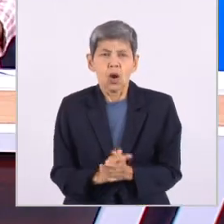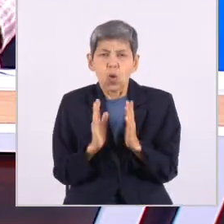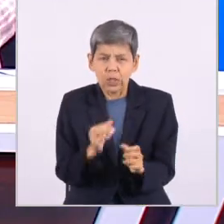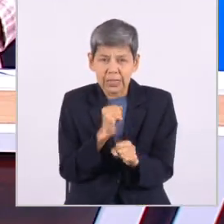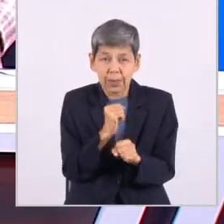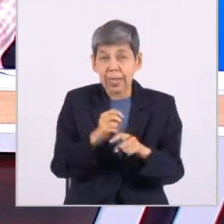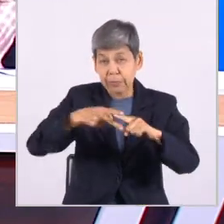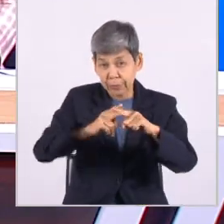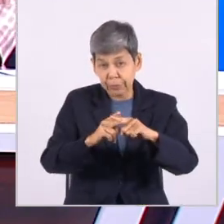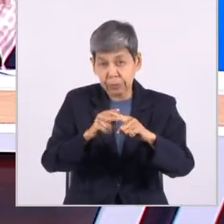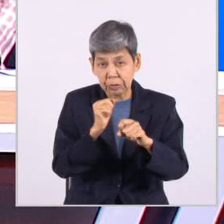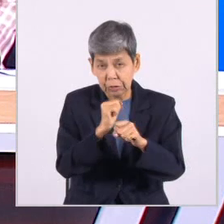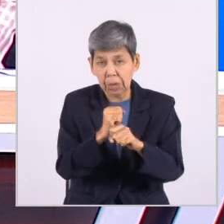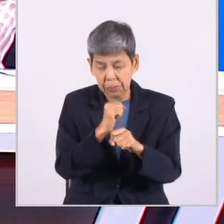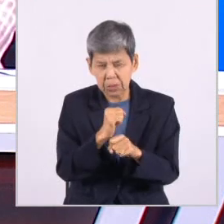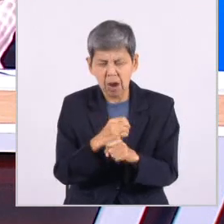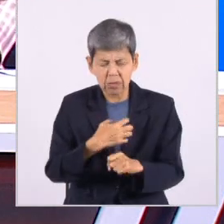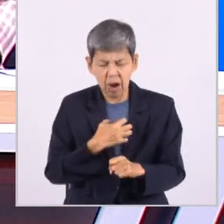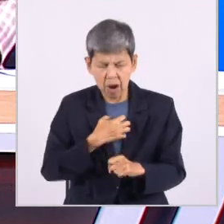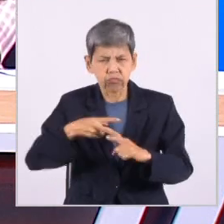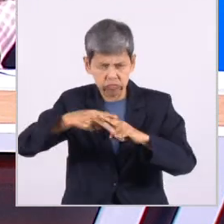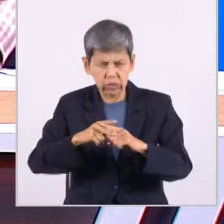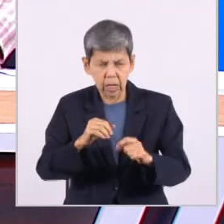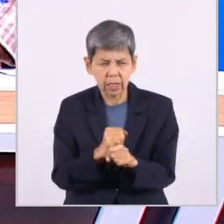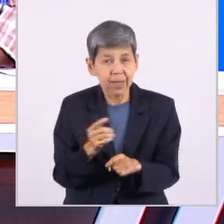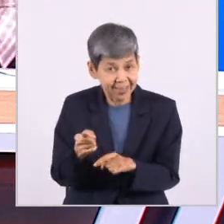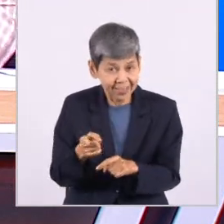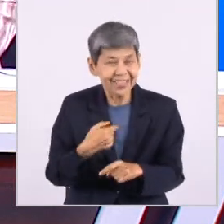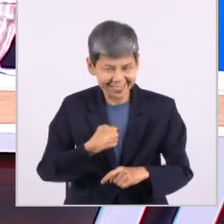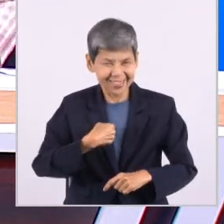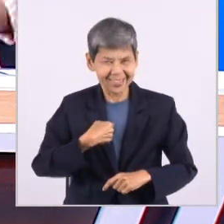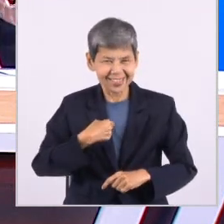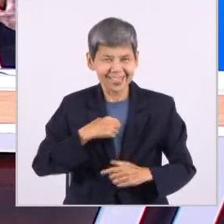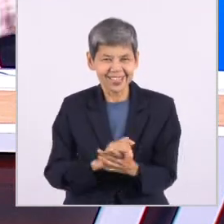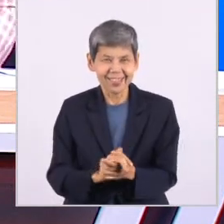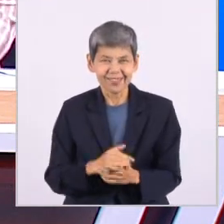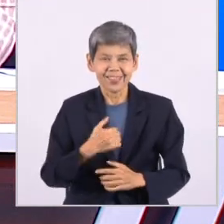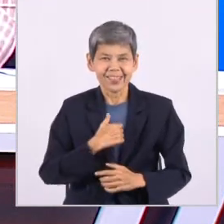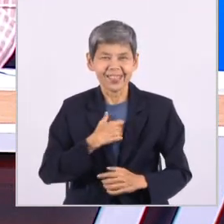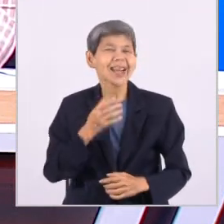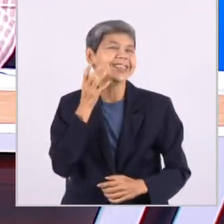ช่างเด็กอาชีวะเนี่ยยังยังเป็นที่ต้องการนะคะเด็กช่างค่ะ